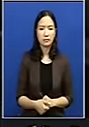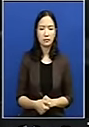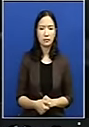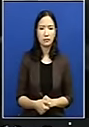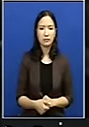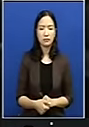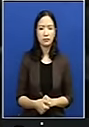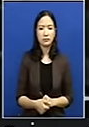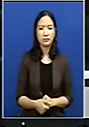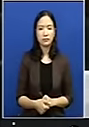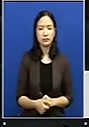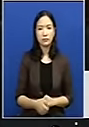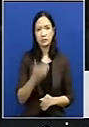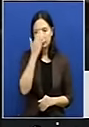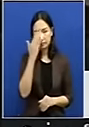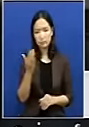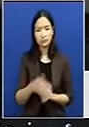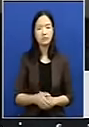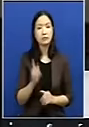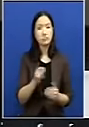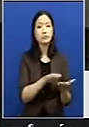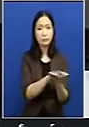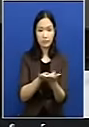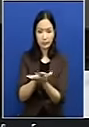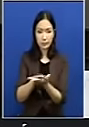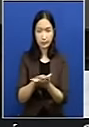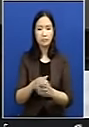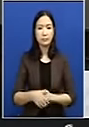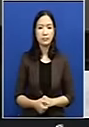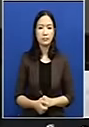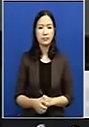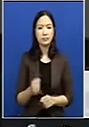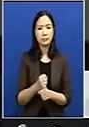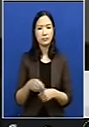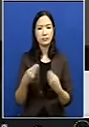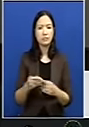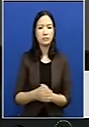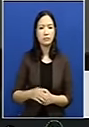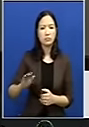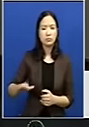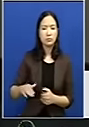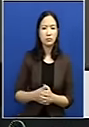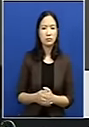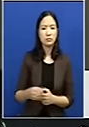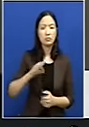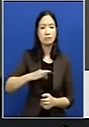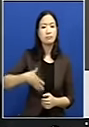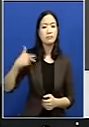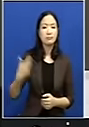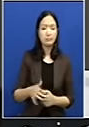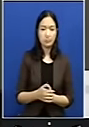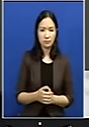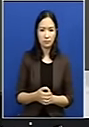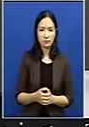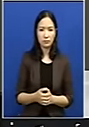ดีครับก็เมื่อกี้ก็ต้องขอโทษนะที่ทำให้น้องๆไม่สบายใจนะ